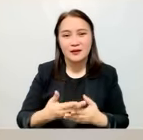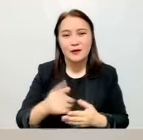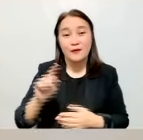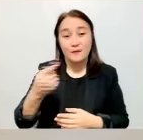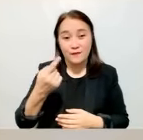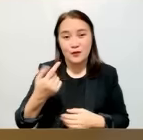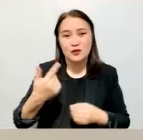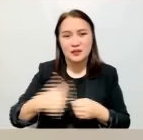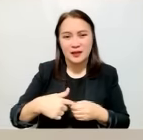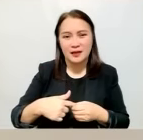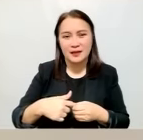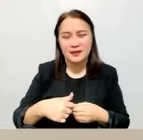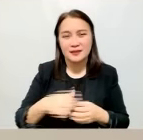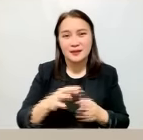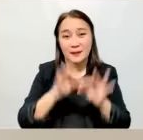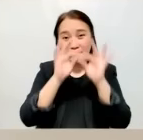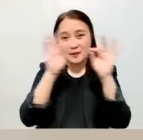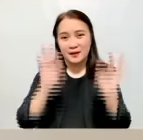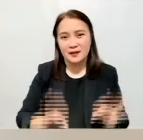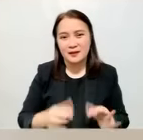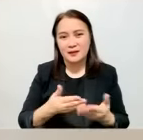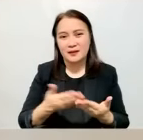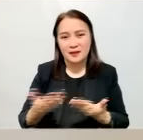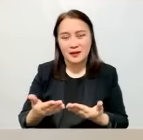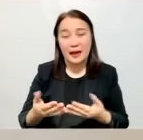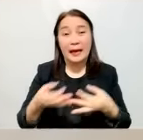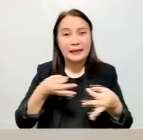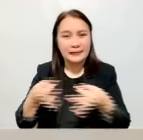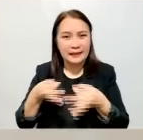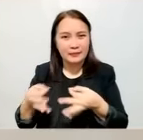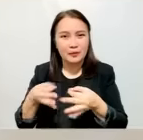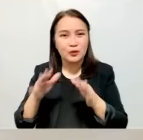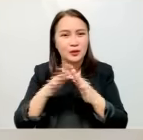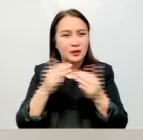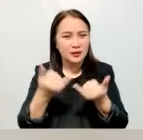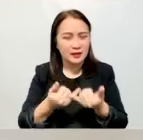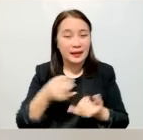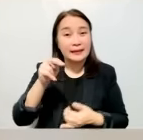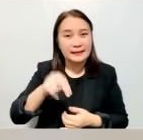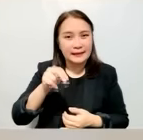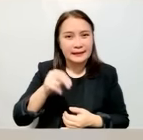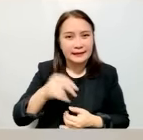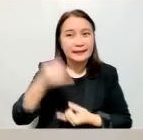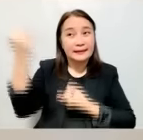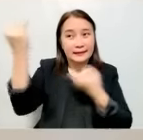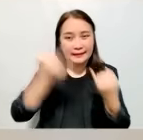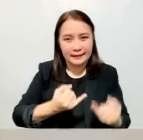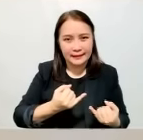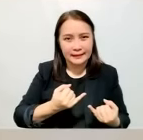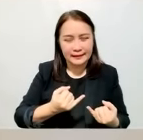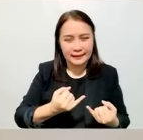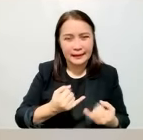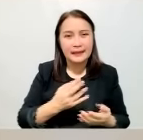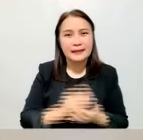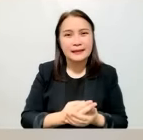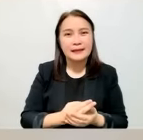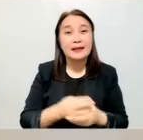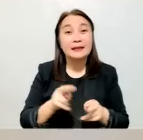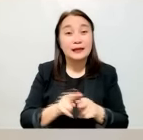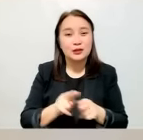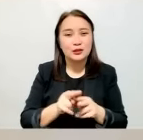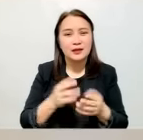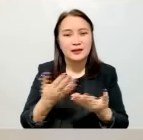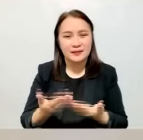Enero. Paliwanag din ng kumpanya, kinailangan nilang gumamit ng imported natural gas para makapagsupply ng sapat